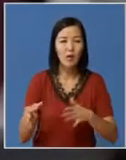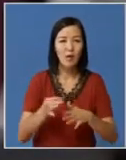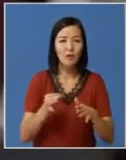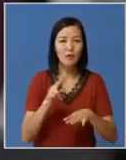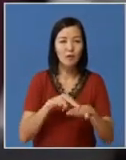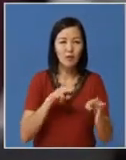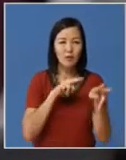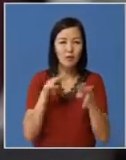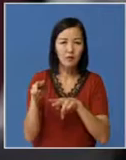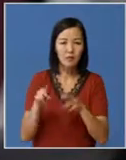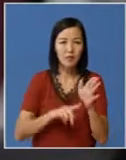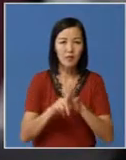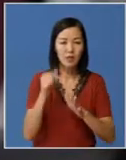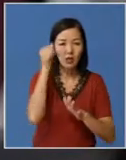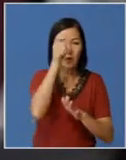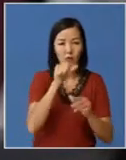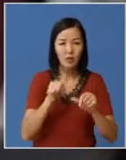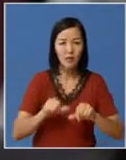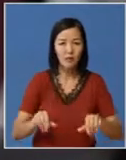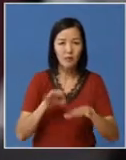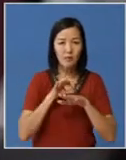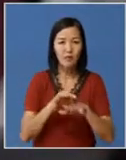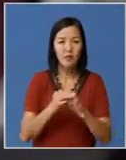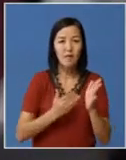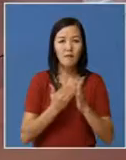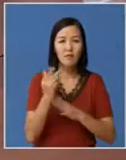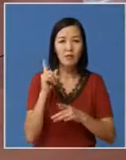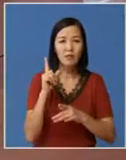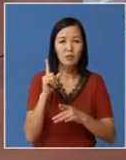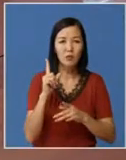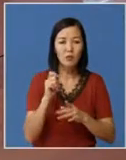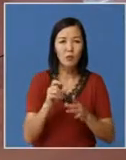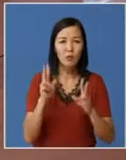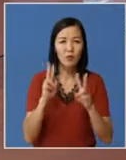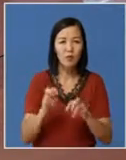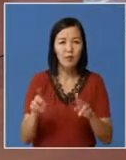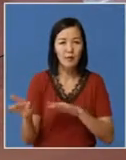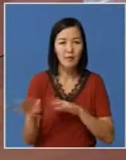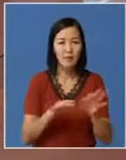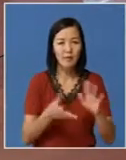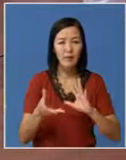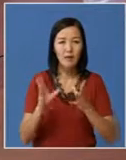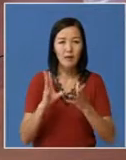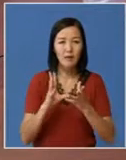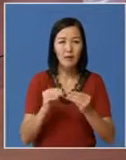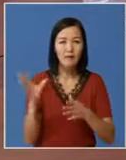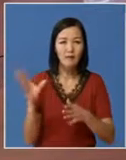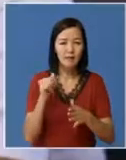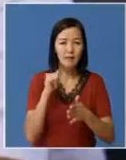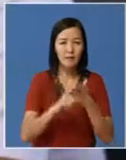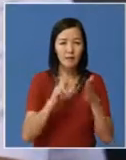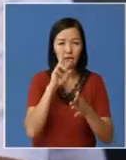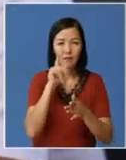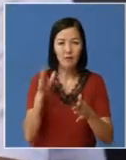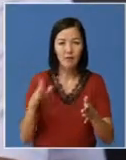контроля. С начала года специальной комиссии проведено свыше 100 рейдовых мероприятий, в результате которых и выявили все эти недочеты.